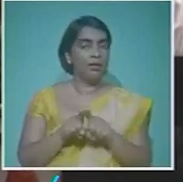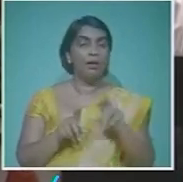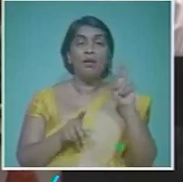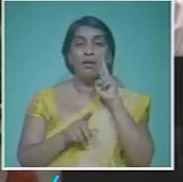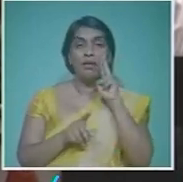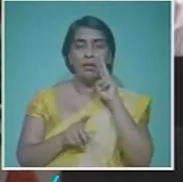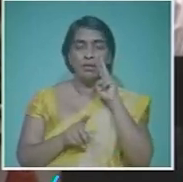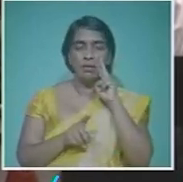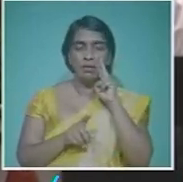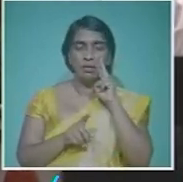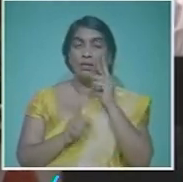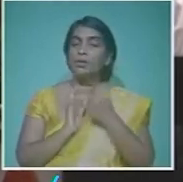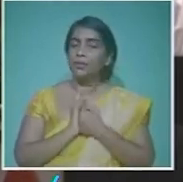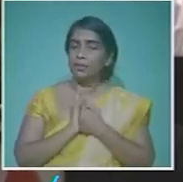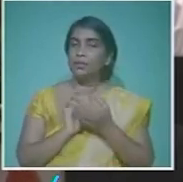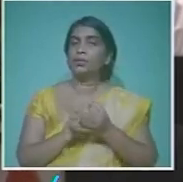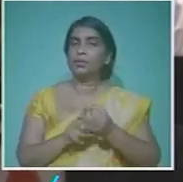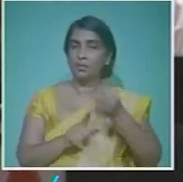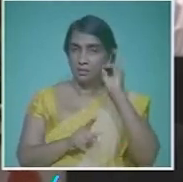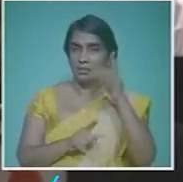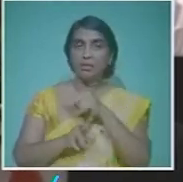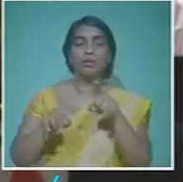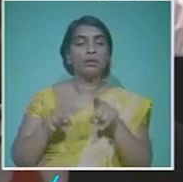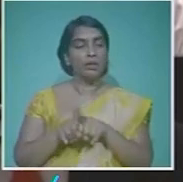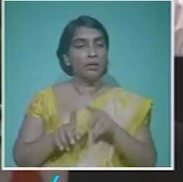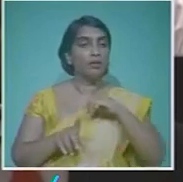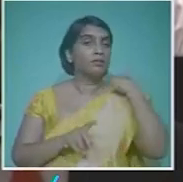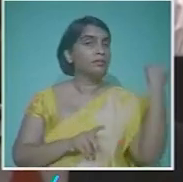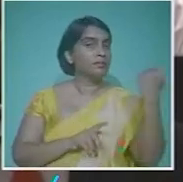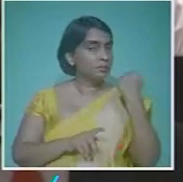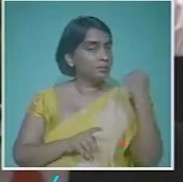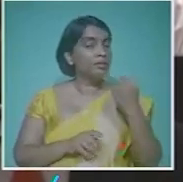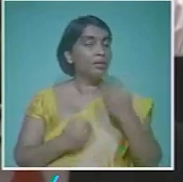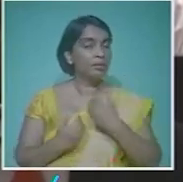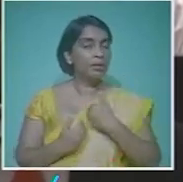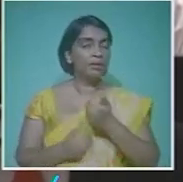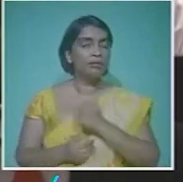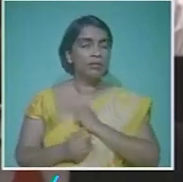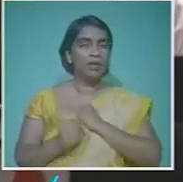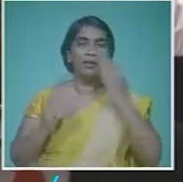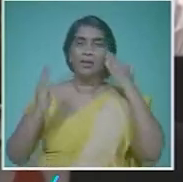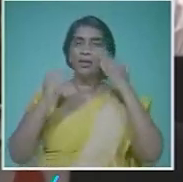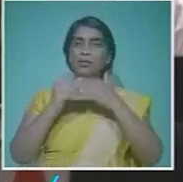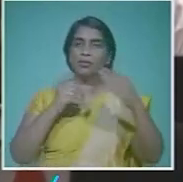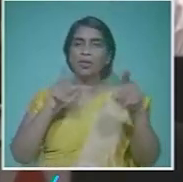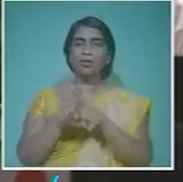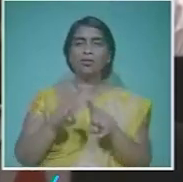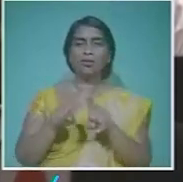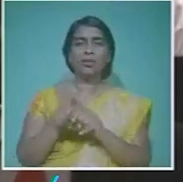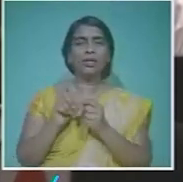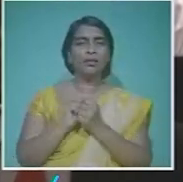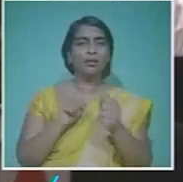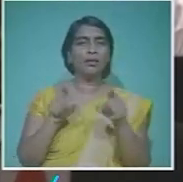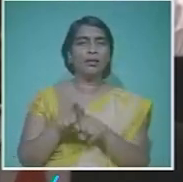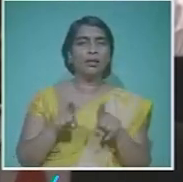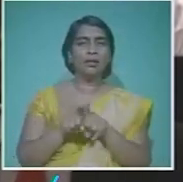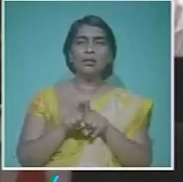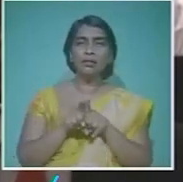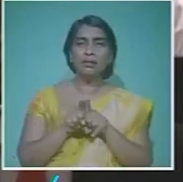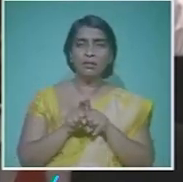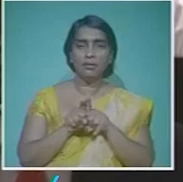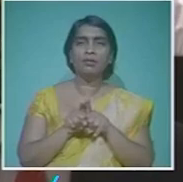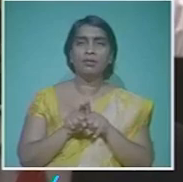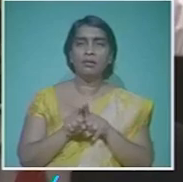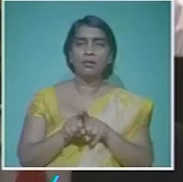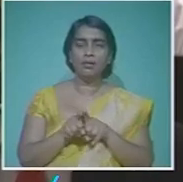රනිල් වික්‍රමසිංහ ගරු ජනාධිපතිතුමාගේ කතාවේ මම කැමැතිම තැන විදිහට මම අර උපුටා ගැනීම සිද්ධ